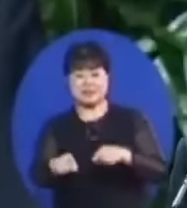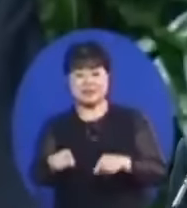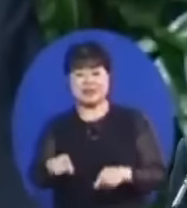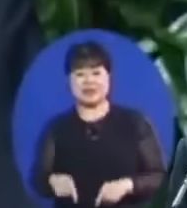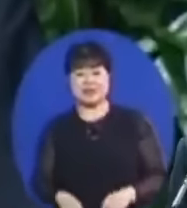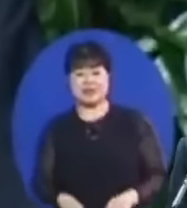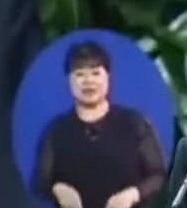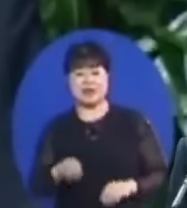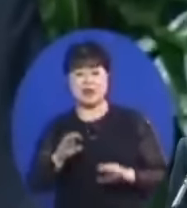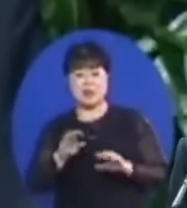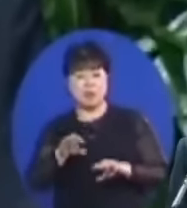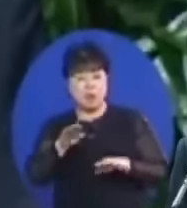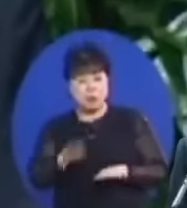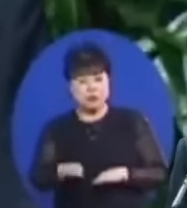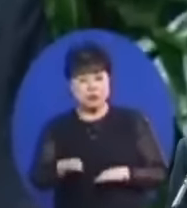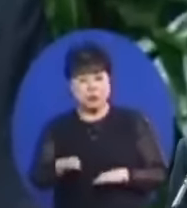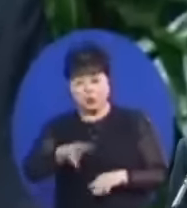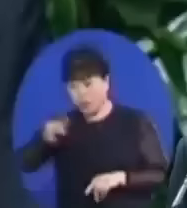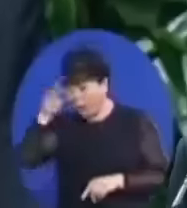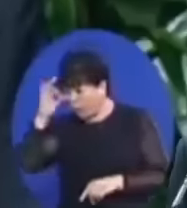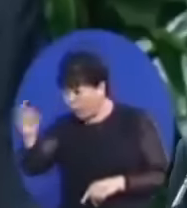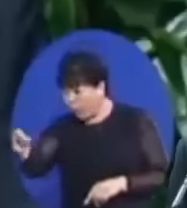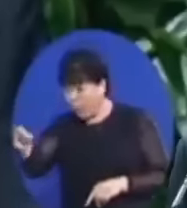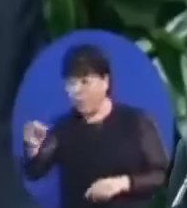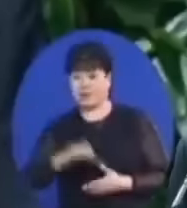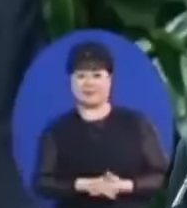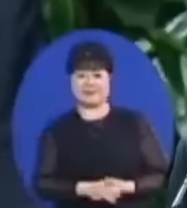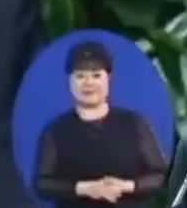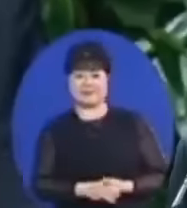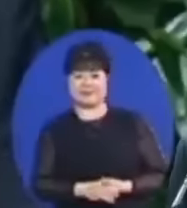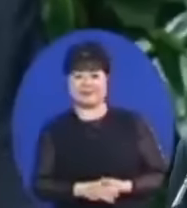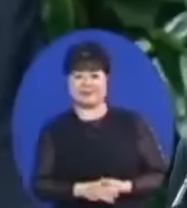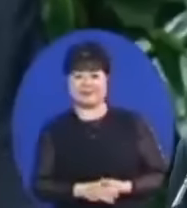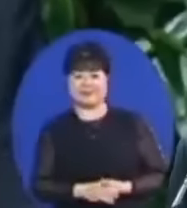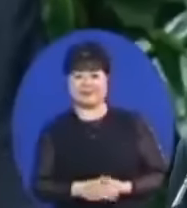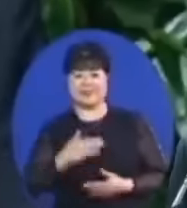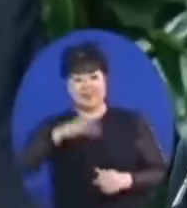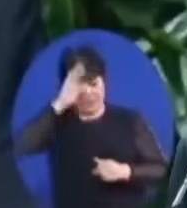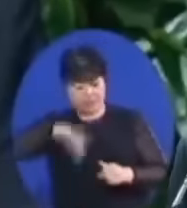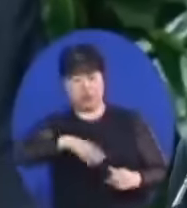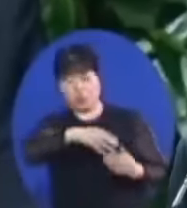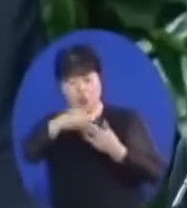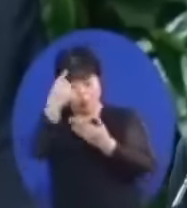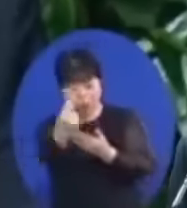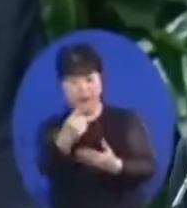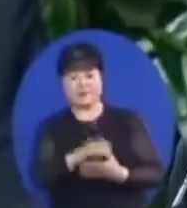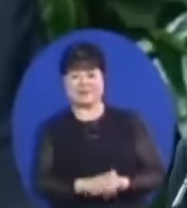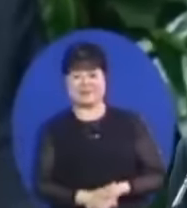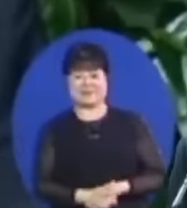발걸음을 멈추고 돌아보시면서 저를 내게로 오게 하라고 했습니다.